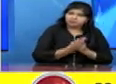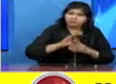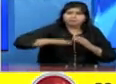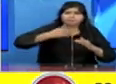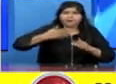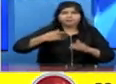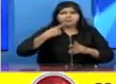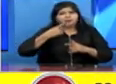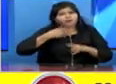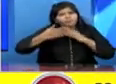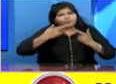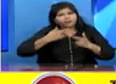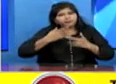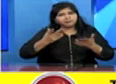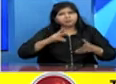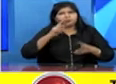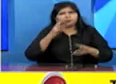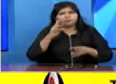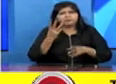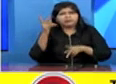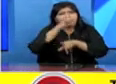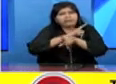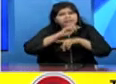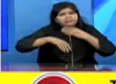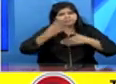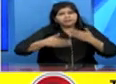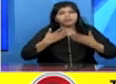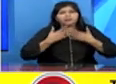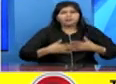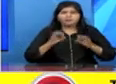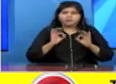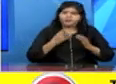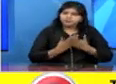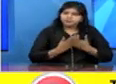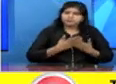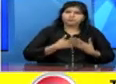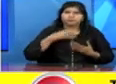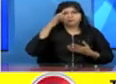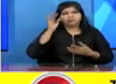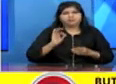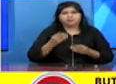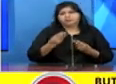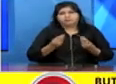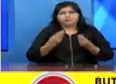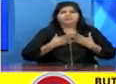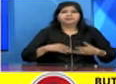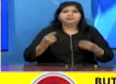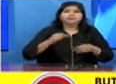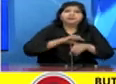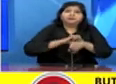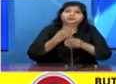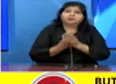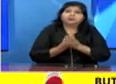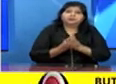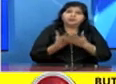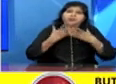हैं, बट जब हम समझाते हैं तो दूसरे तीसरे दिन तक जब वो खुद ठीक होने लगते हैं तो उन्हें भी लगता है हम ठीक हो सकते हैं। लेकिन सभी डॉक्टरों को लगता है कि